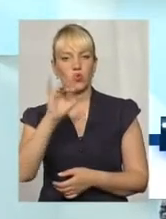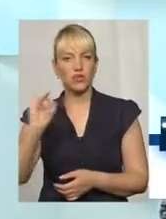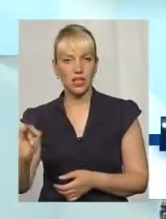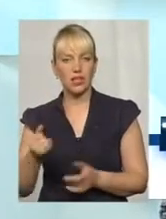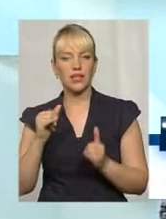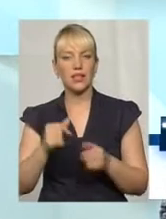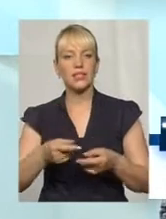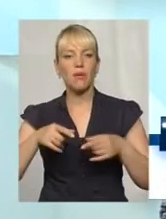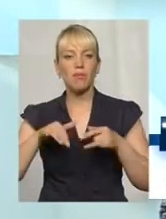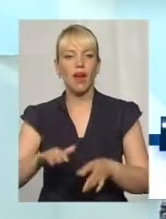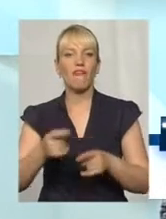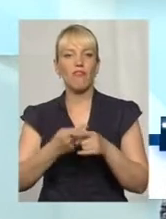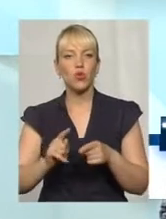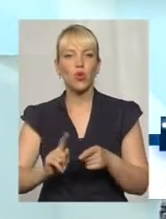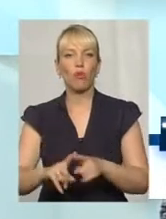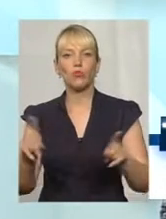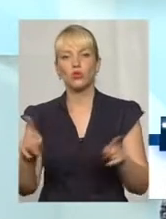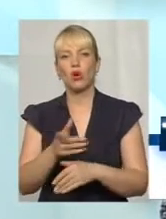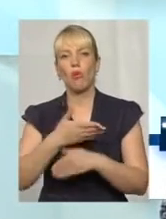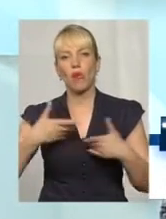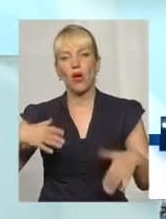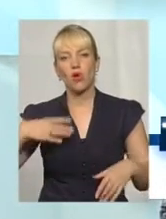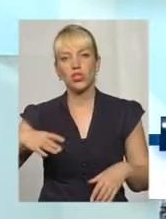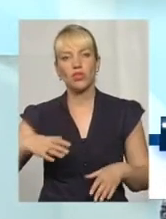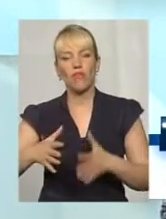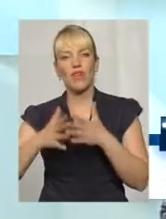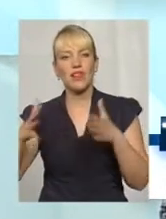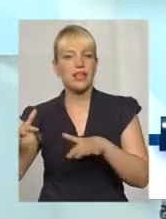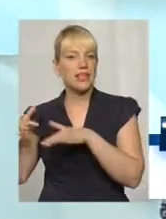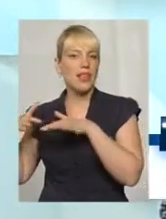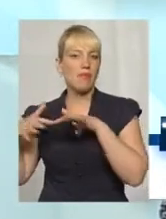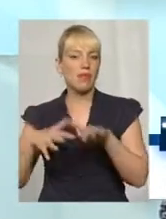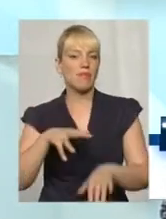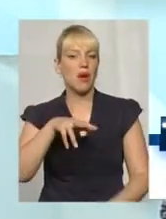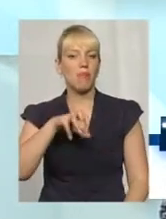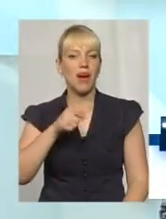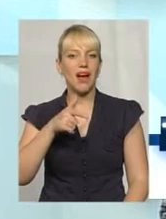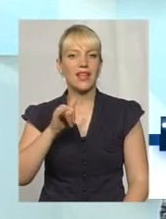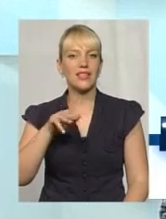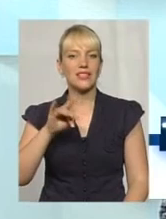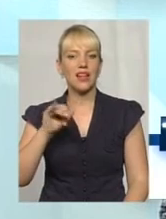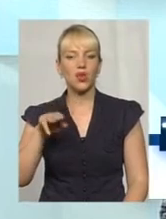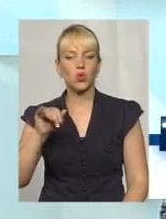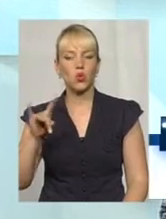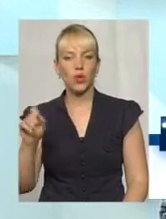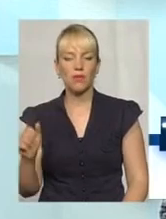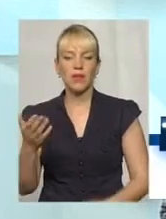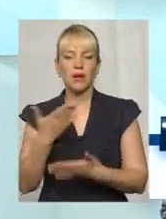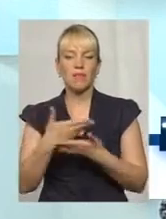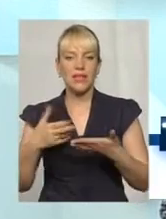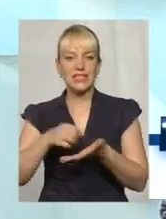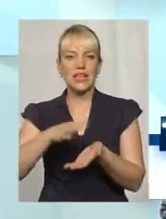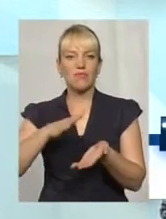що ми очікуємо великий наплив на магістратуру. Ми зареєстрували вже у Міністерстві